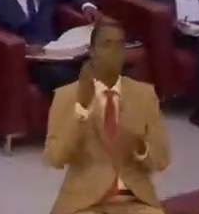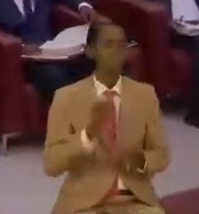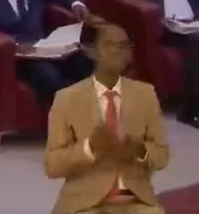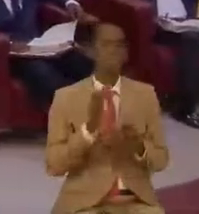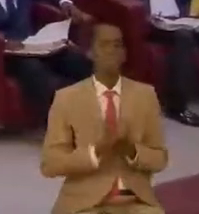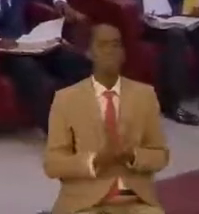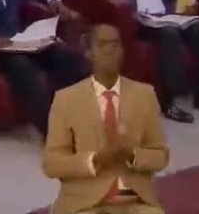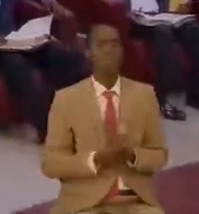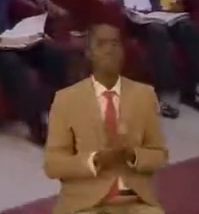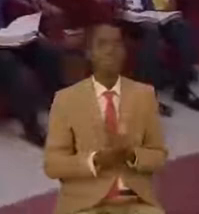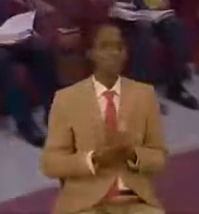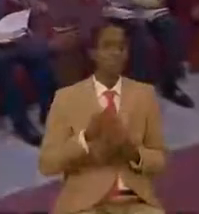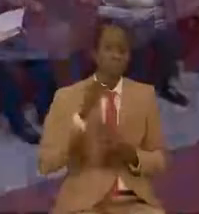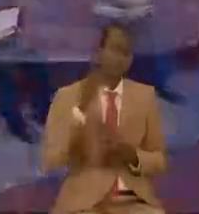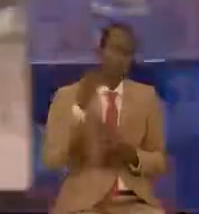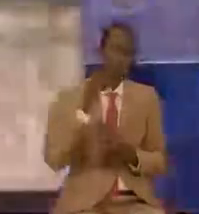au nom de Jésus-Christ.